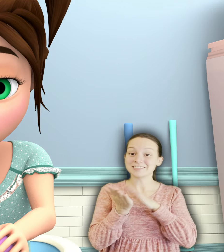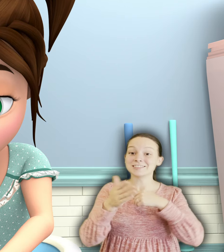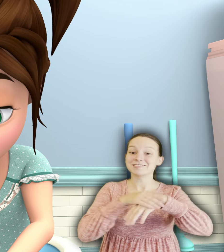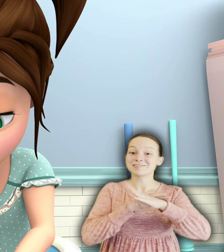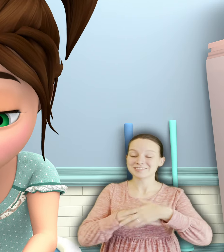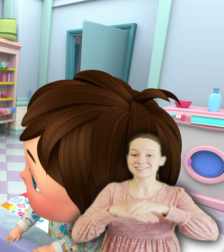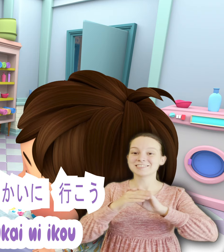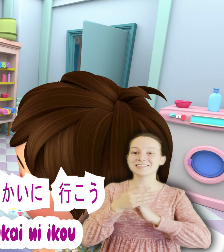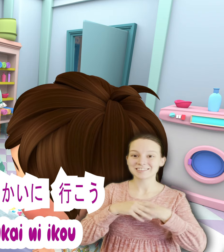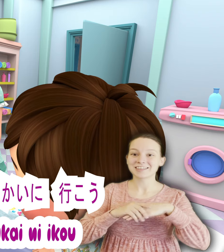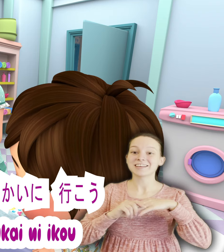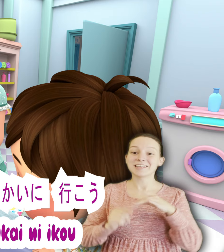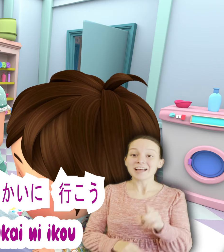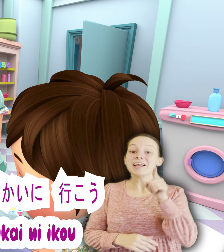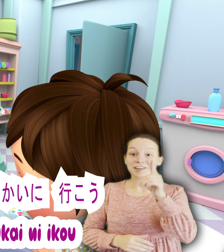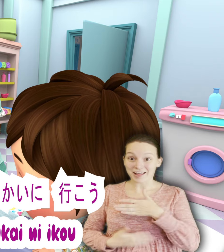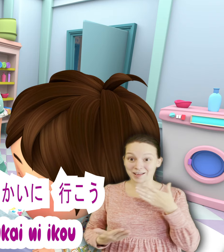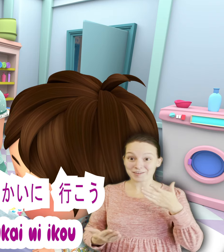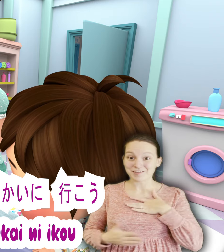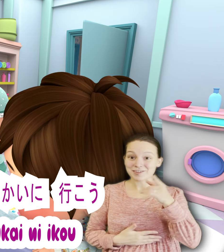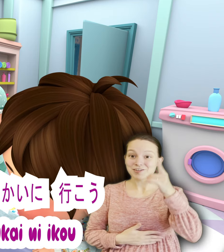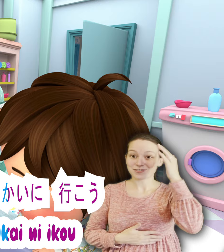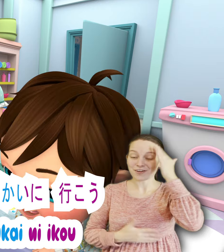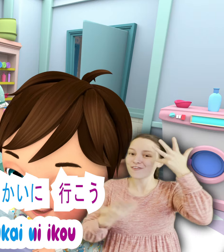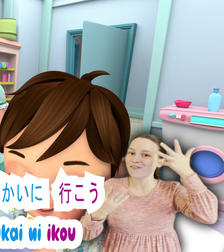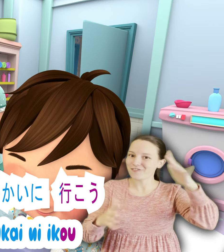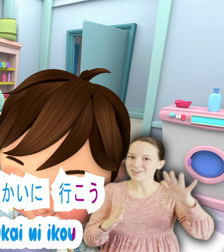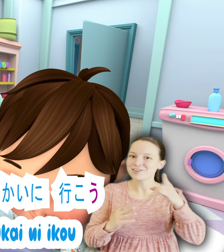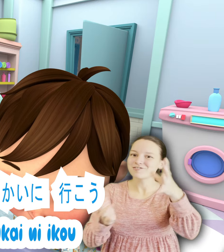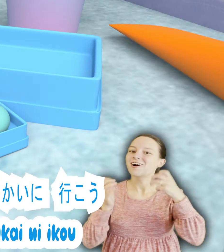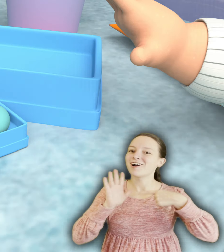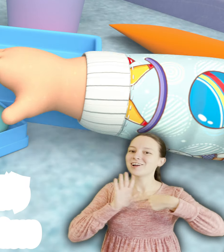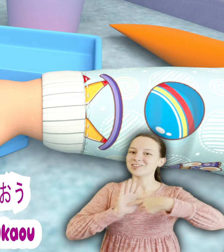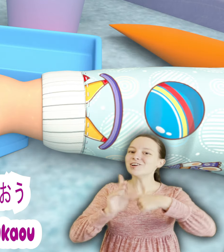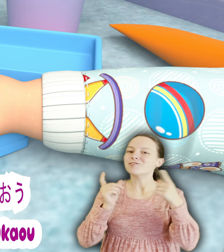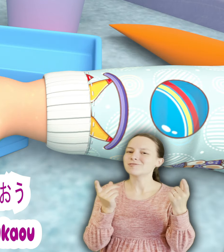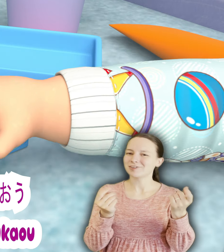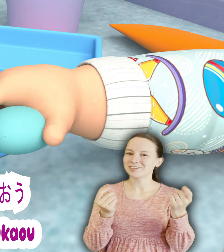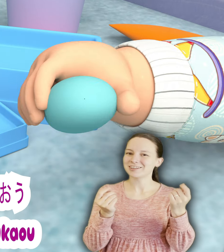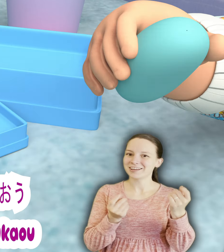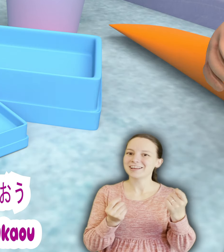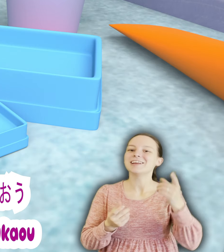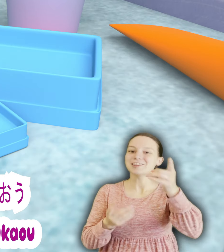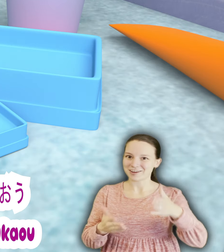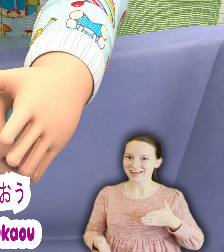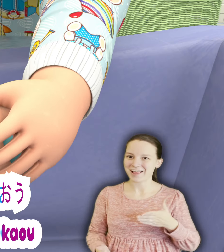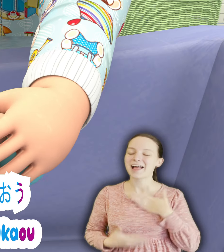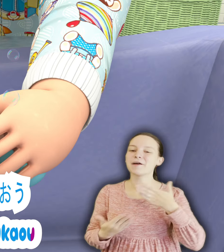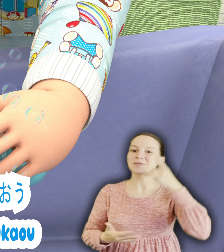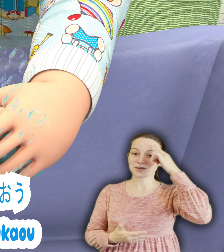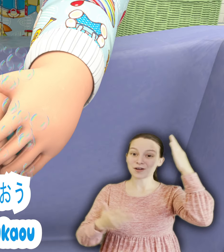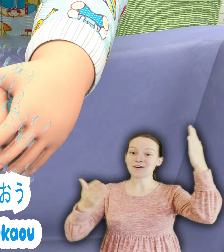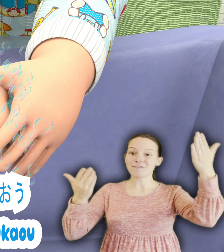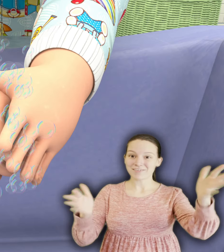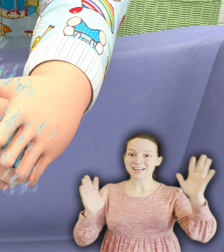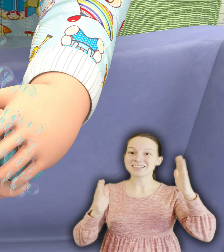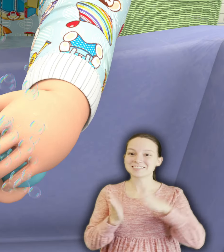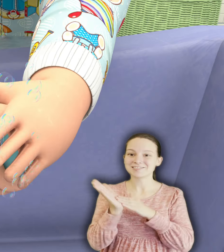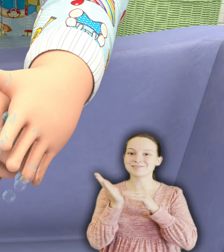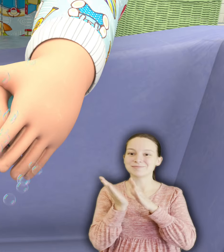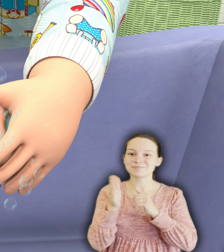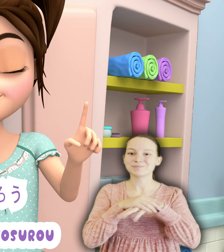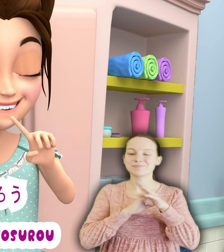使おう食べたかったらソープを使いに行こう食べたかたらソープを